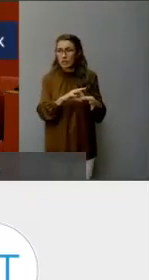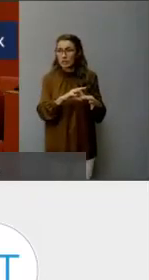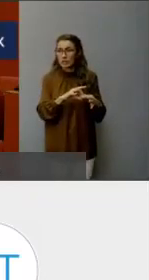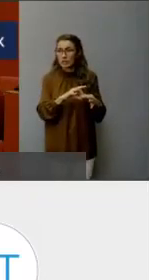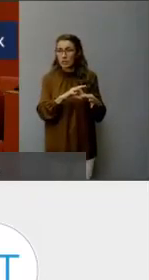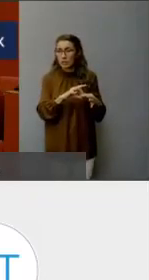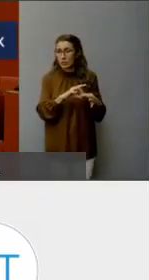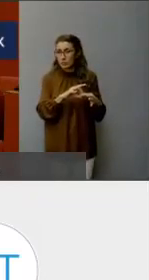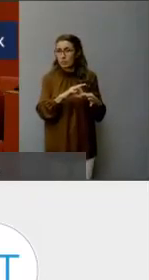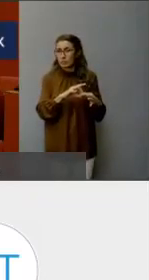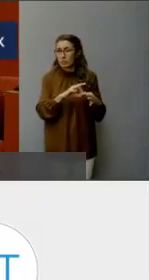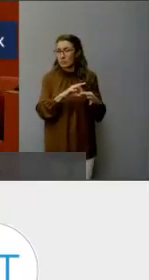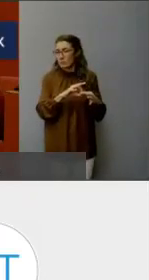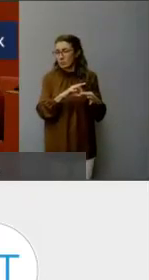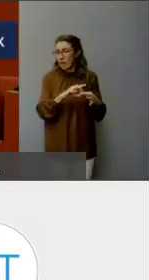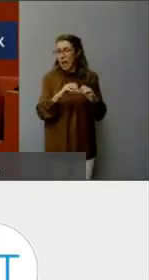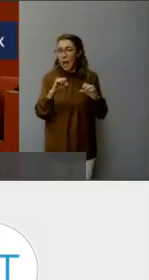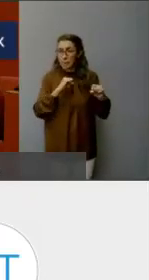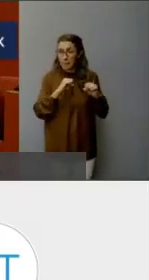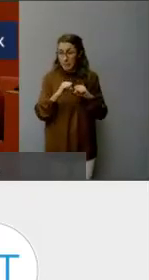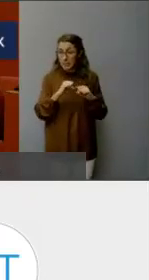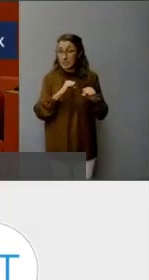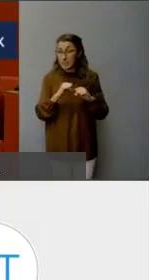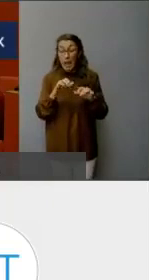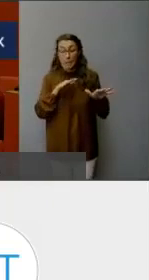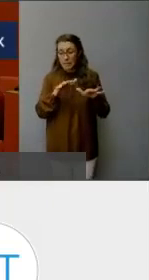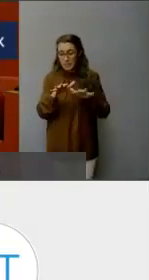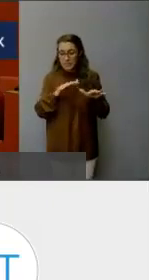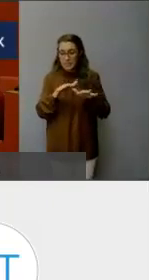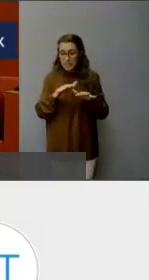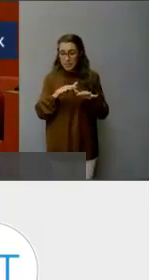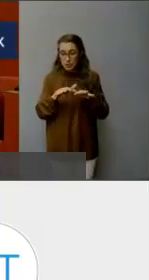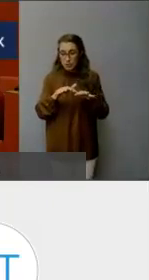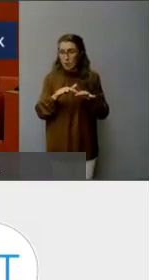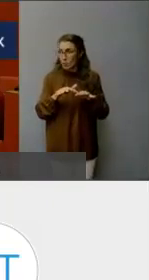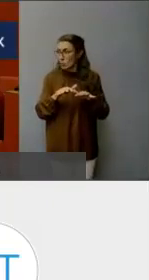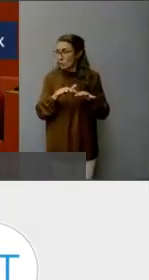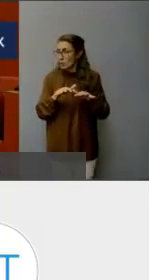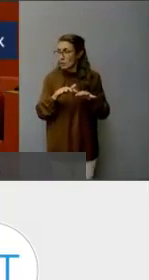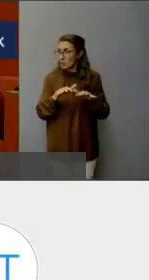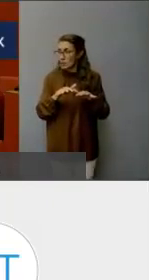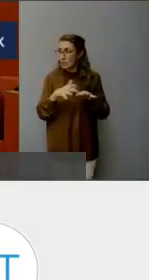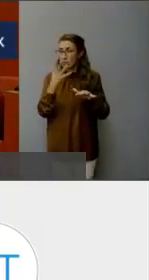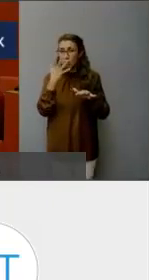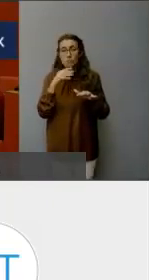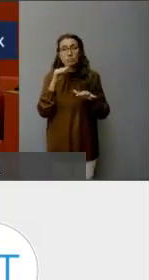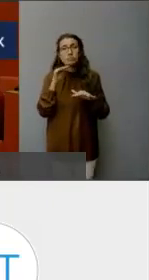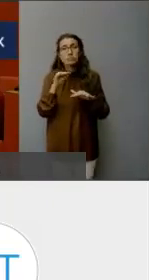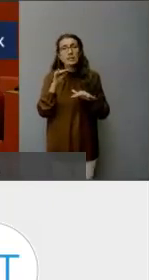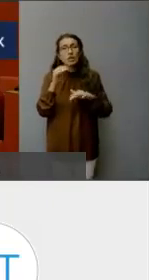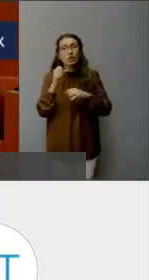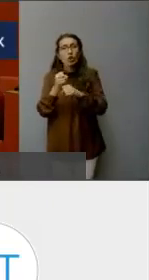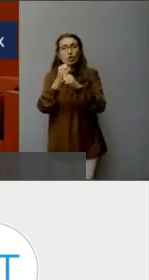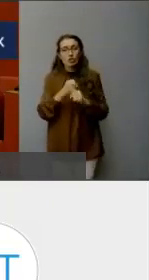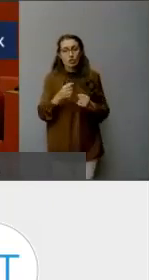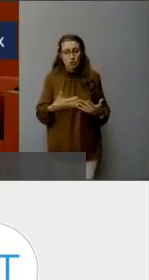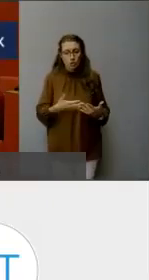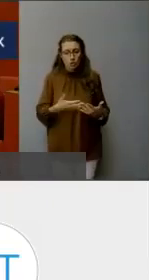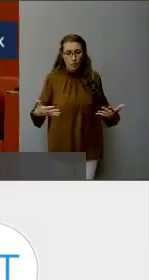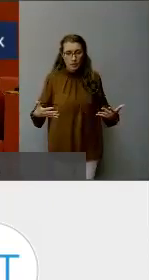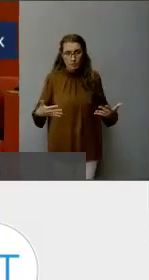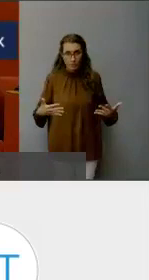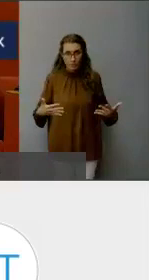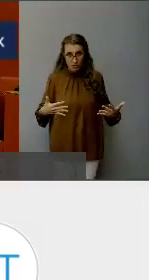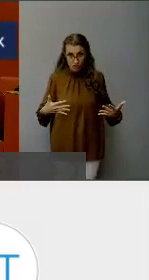piena di sicurezza dell'area l'amministrazione attivata una procedura pubblica per la valuta attraverso la concessione in diritto di superficie per anni 90